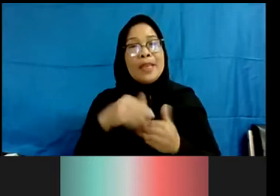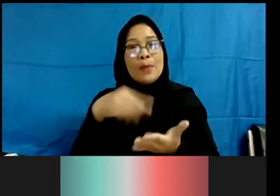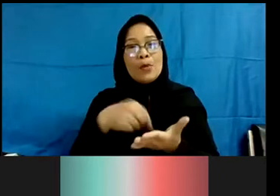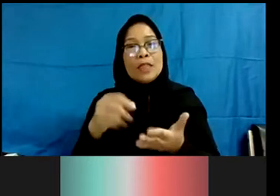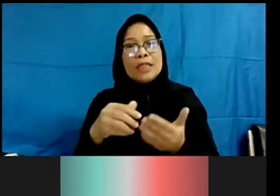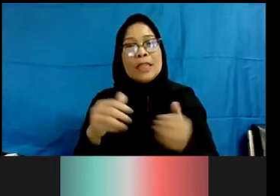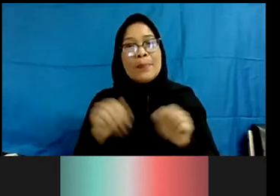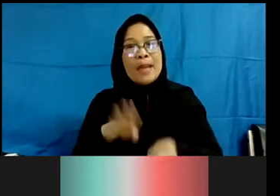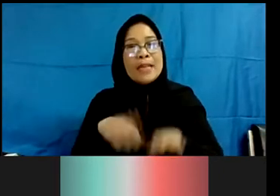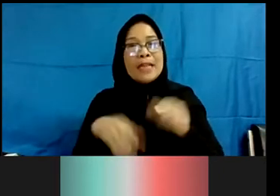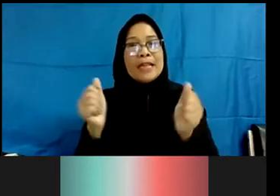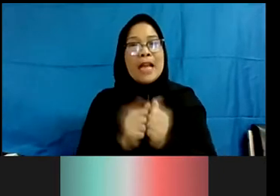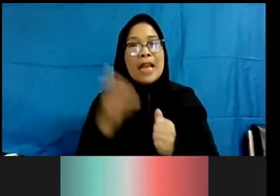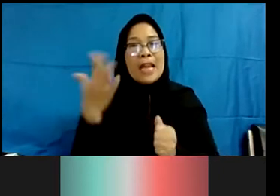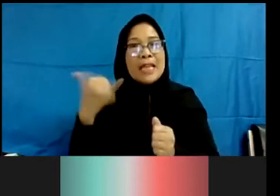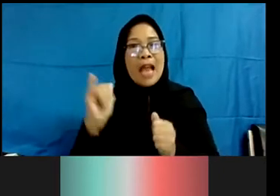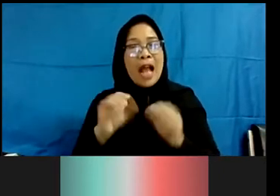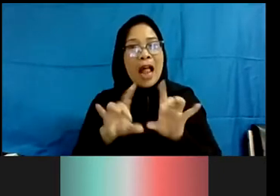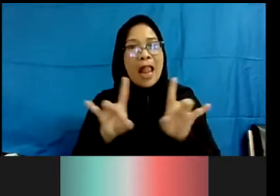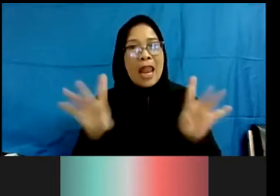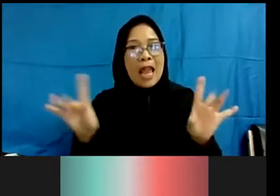lain. Nah